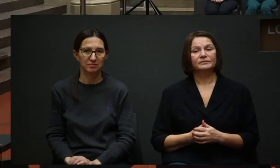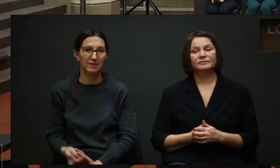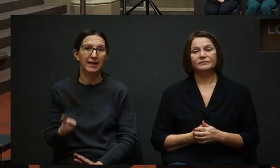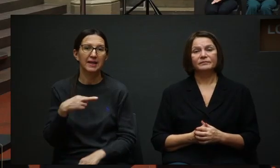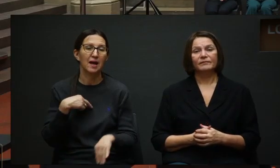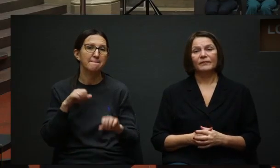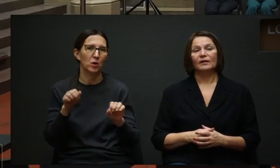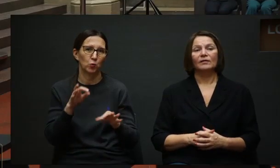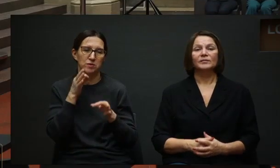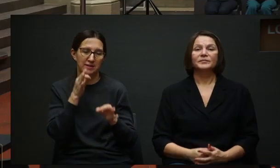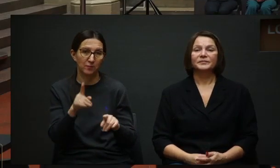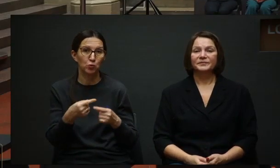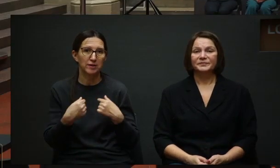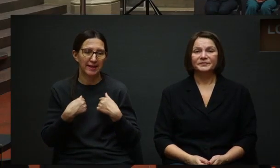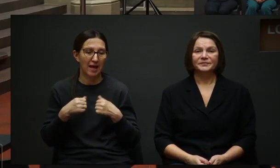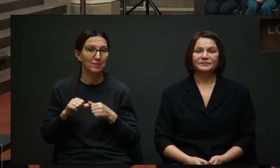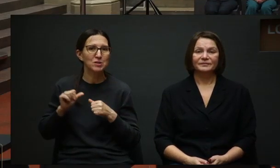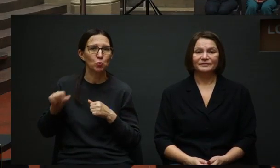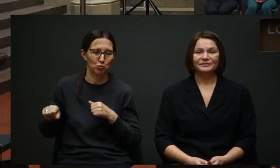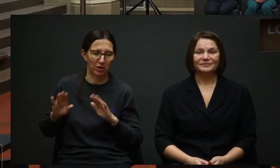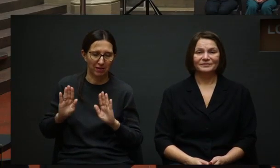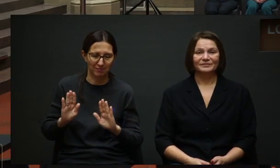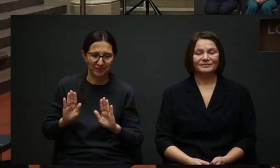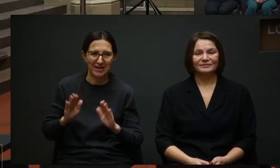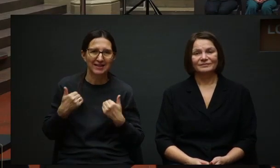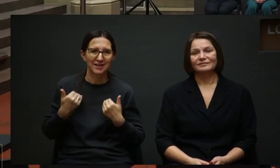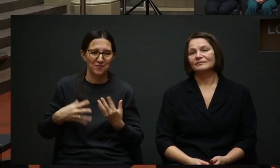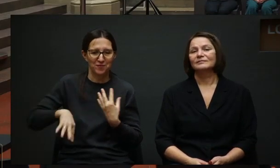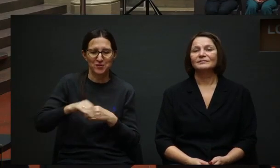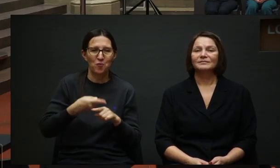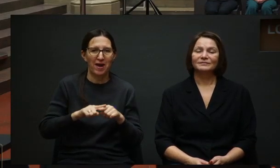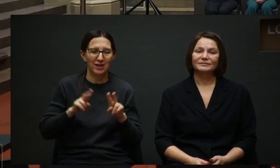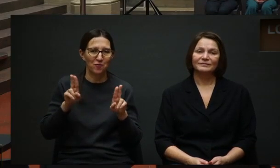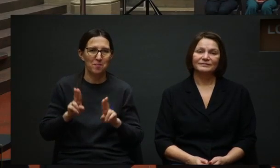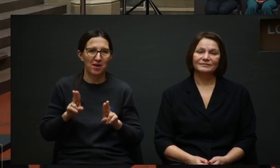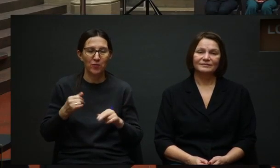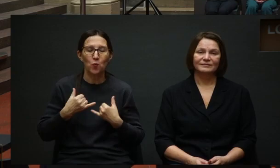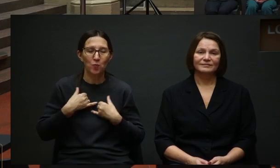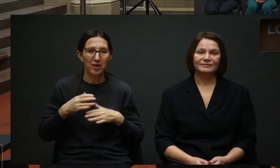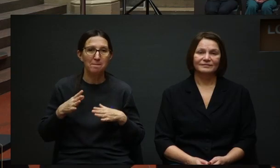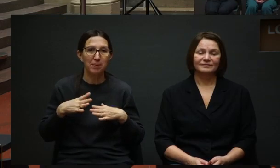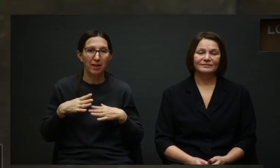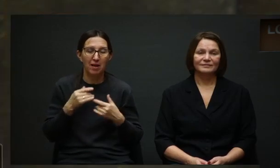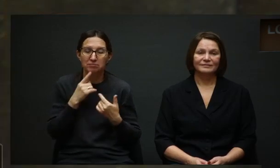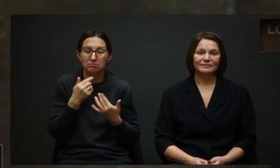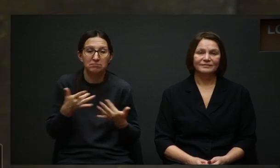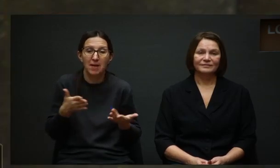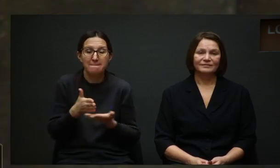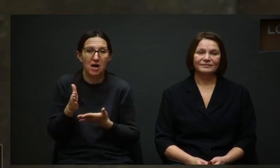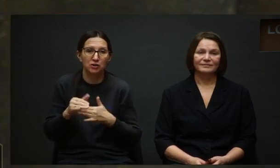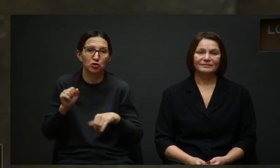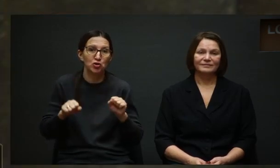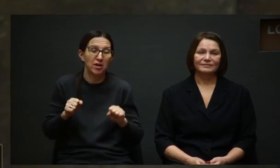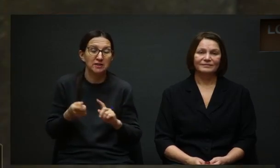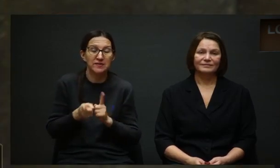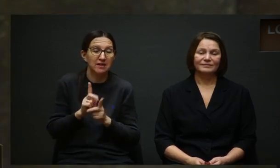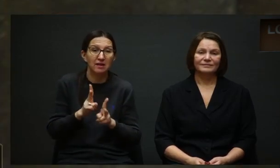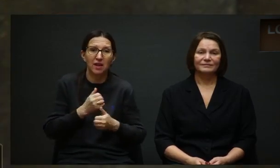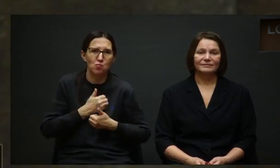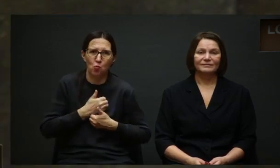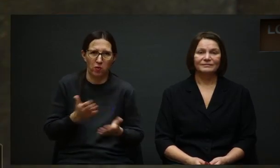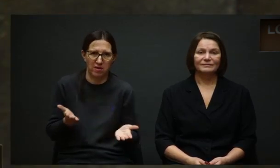могу сказать, поскольку я исключение из всего этого правила, у меня была масса шансов стать кем